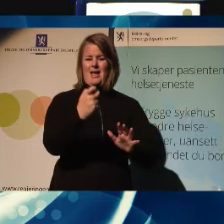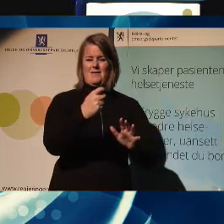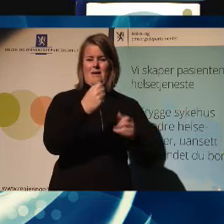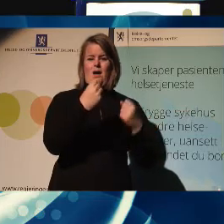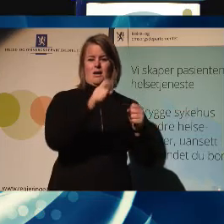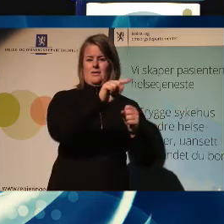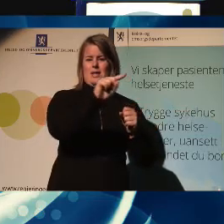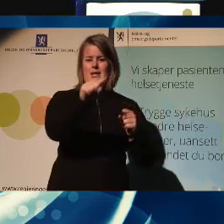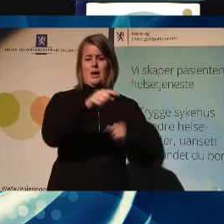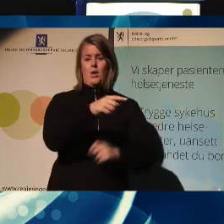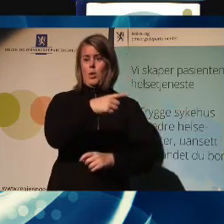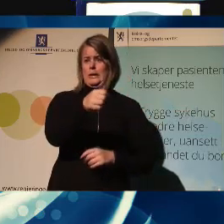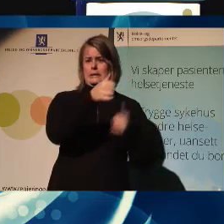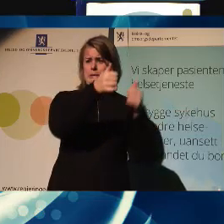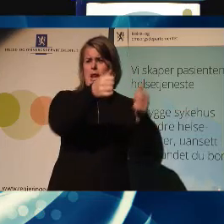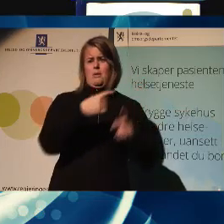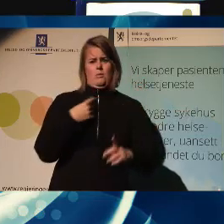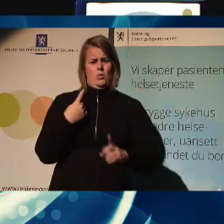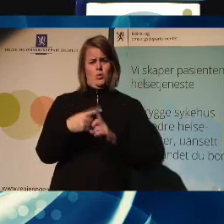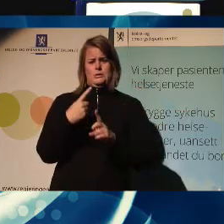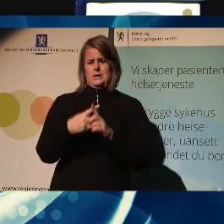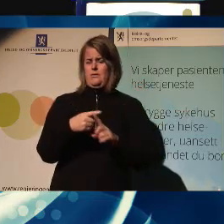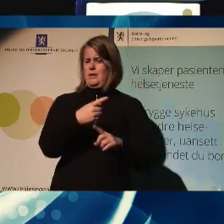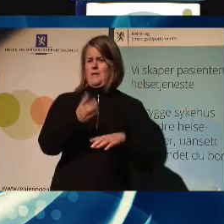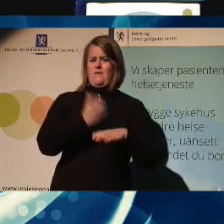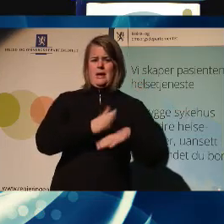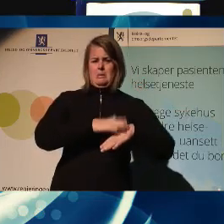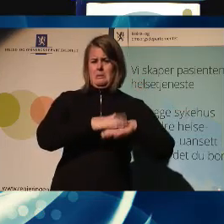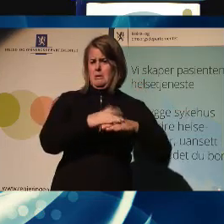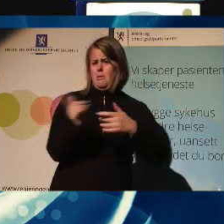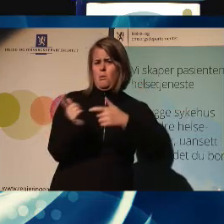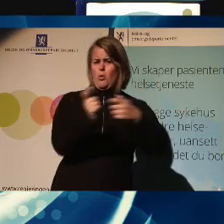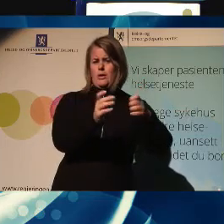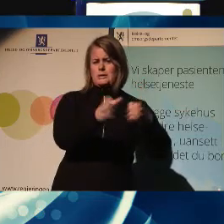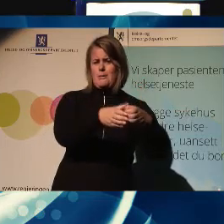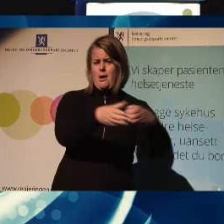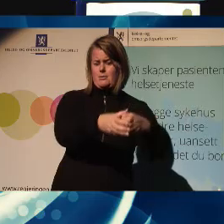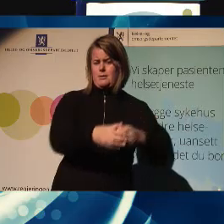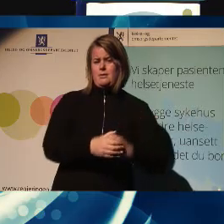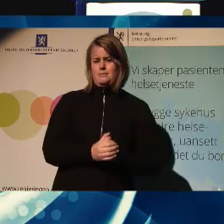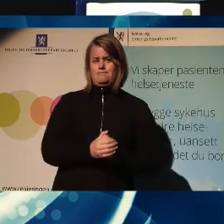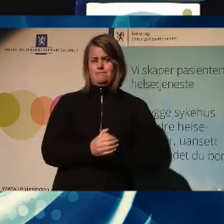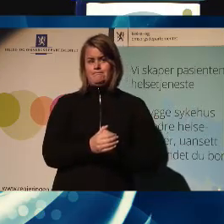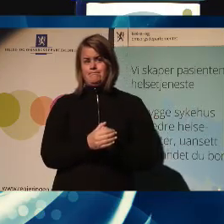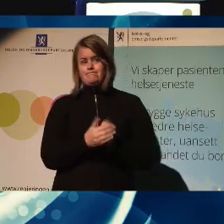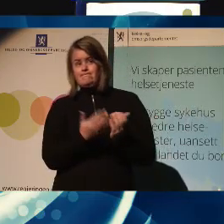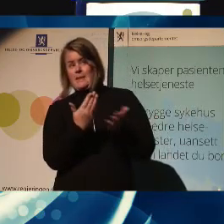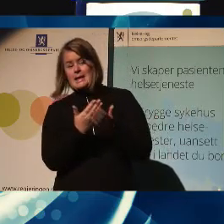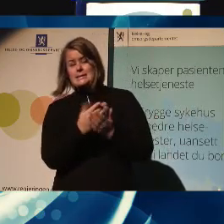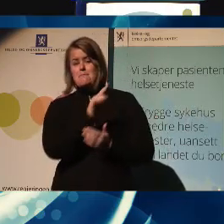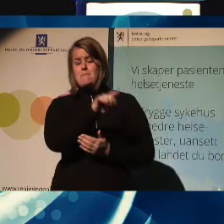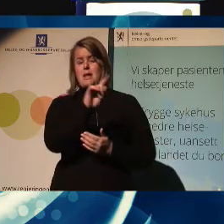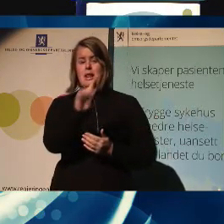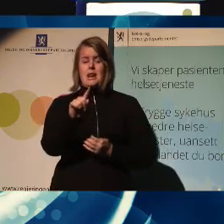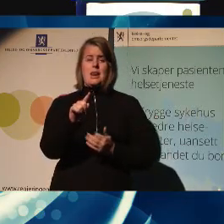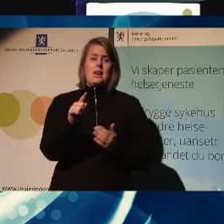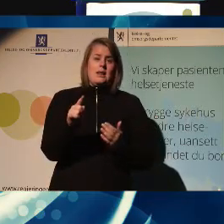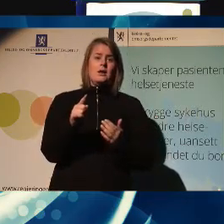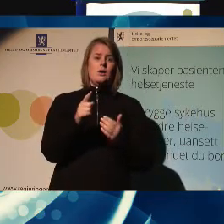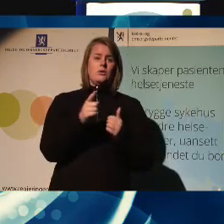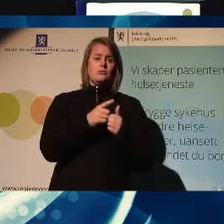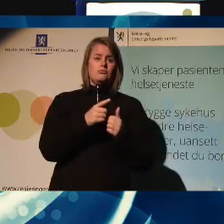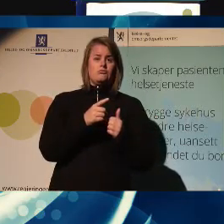og de stiller med et mottakerapparat. Hvis jeg skal nevne noen av de aktivitetene vi bruker, så det jo selvfølgelig veldig